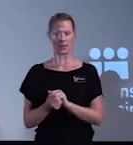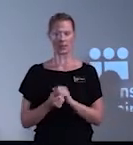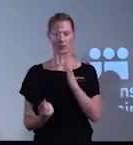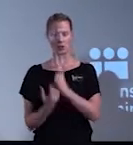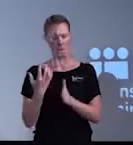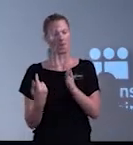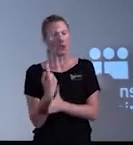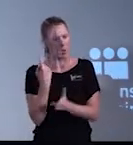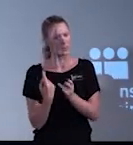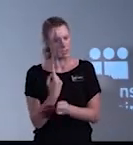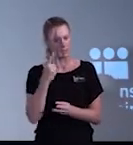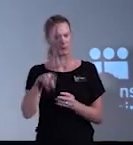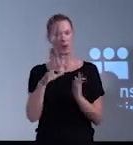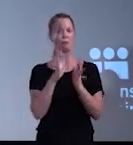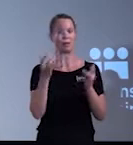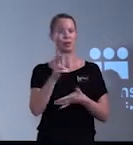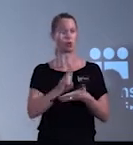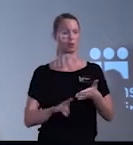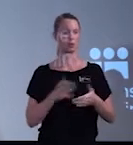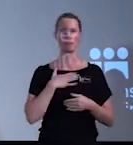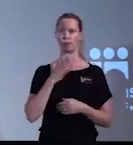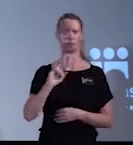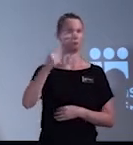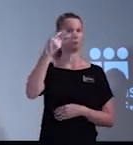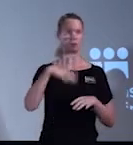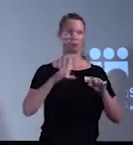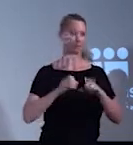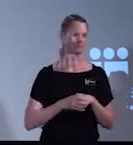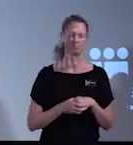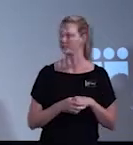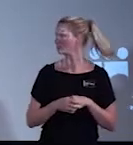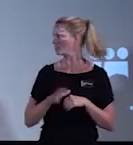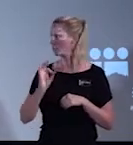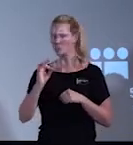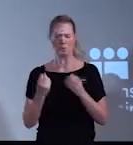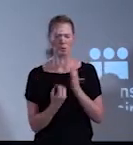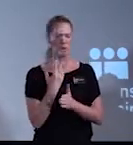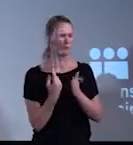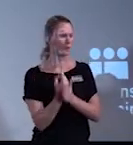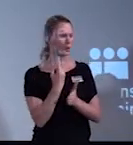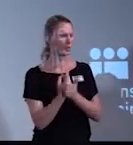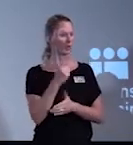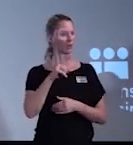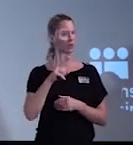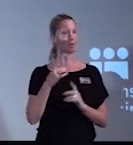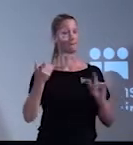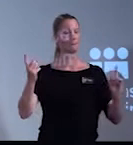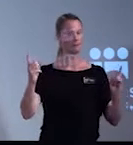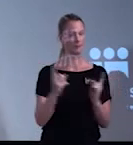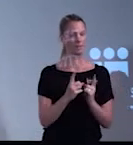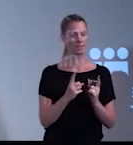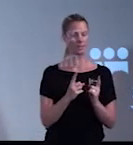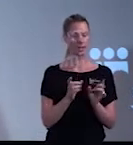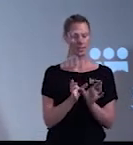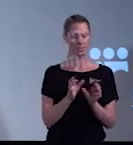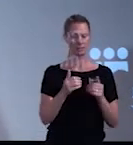skapa förutsättningar för fri konst. Ja, det är min enda främsta uppgift. Precis. Så hur skapar man förutsättningar som kanske minskar